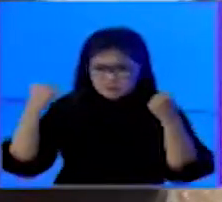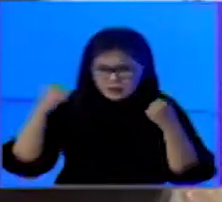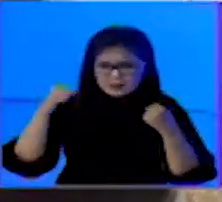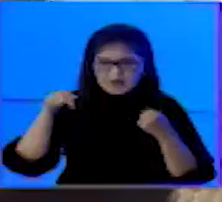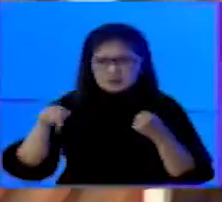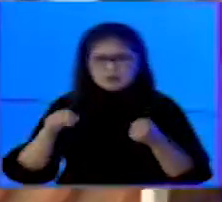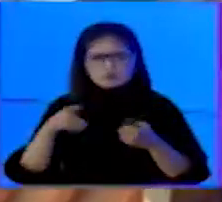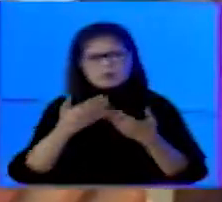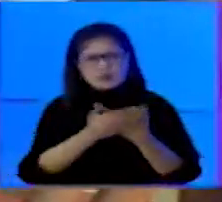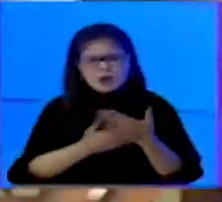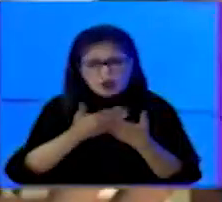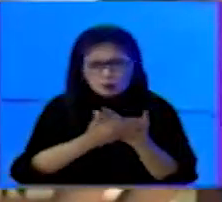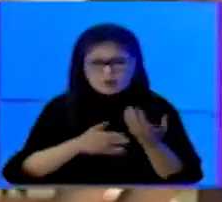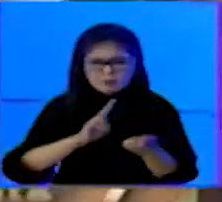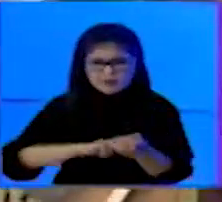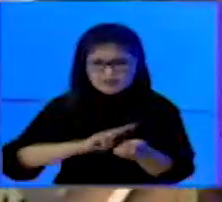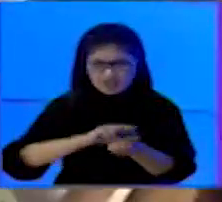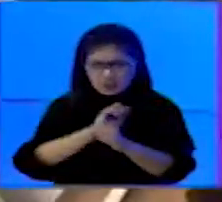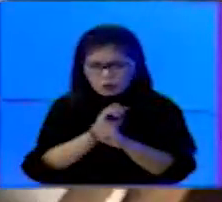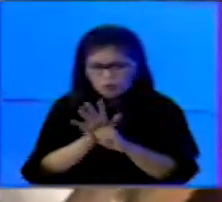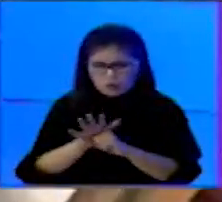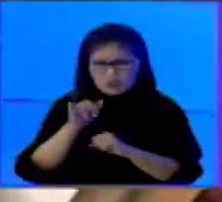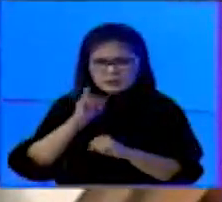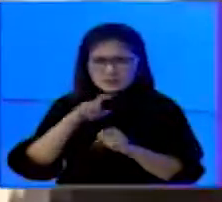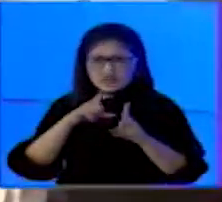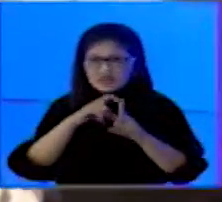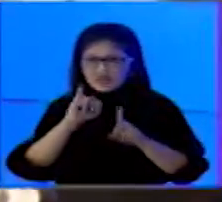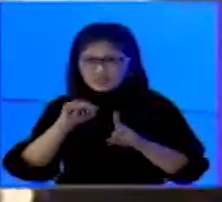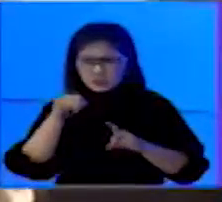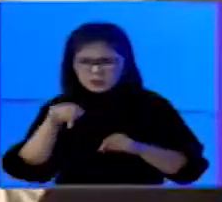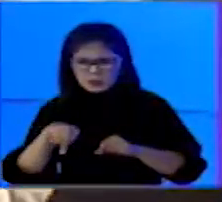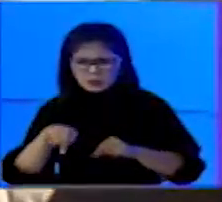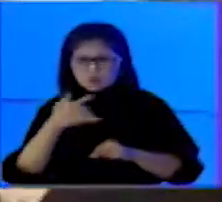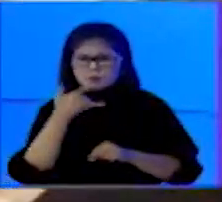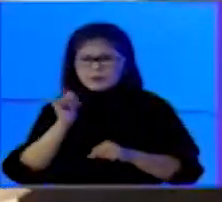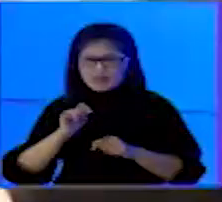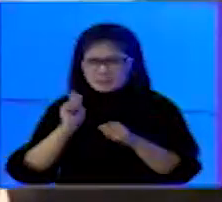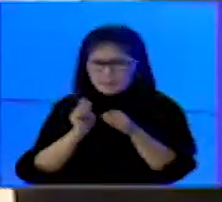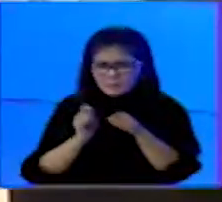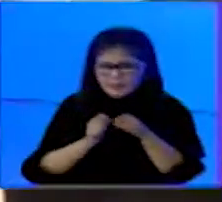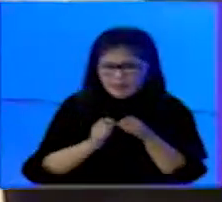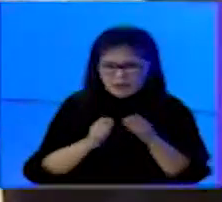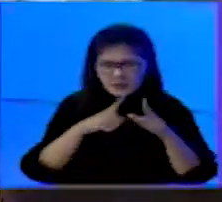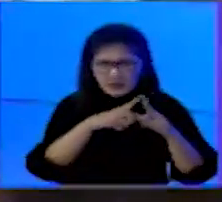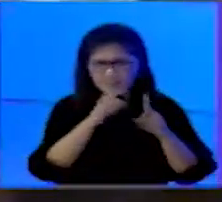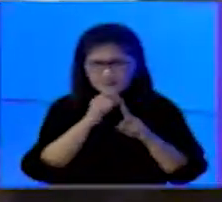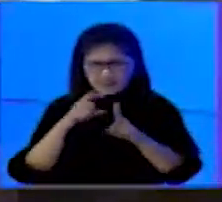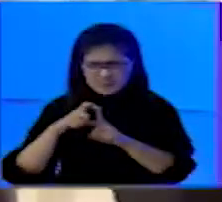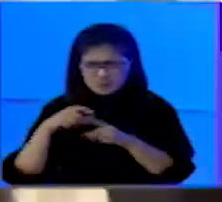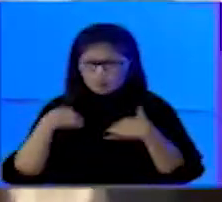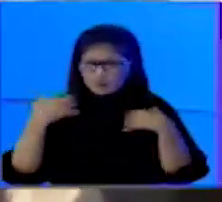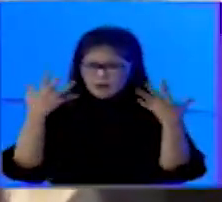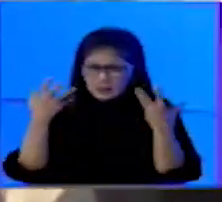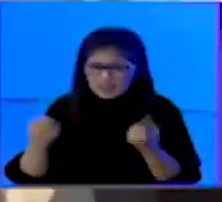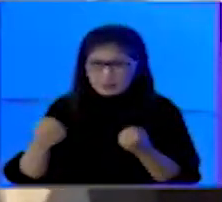pasien COVID-19, IDI akan mengevaluasi dan memperbarui alat pelindung diri APD agar tidak ada lagi tenaga kesehatan yang gugur